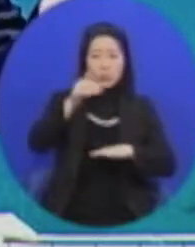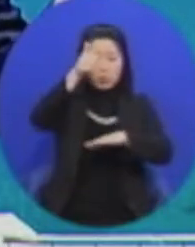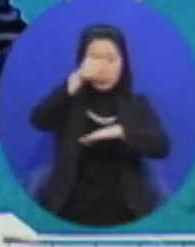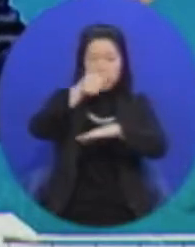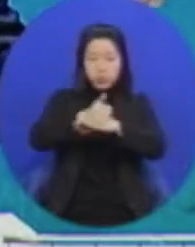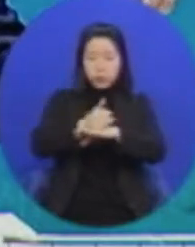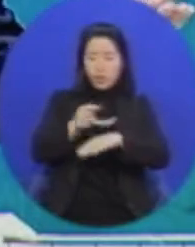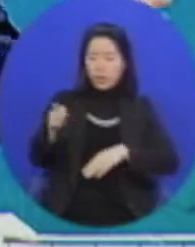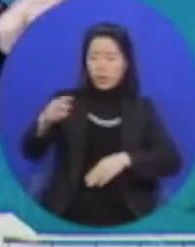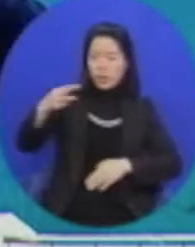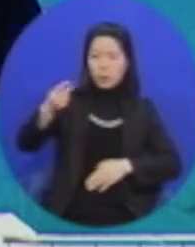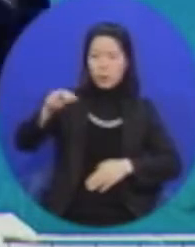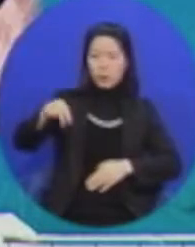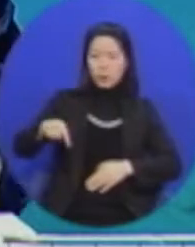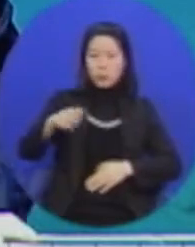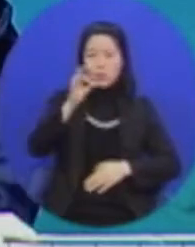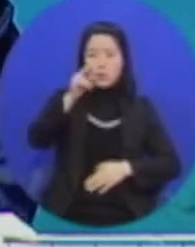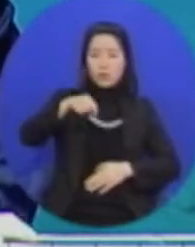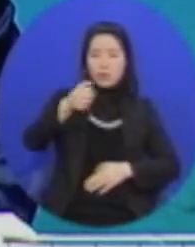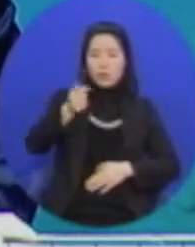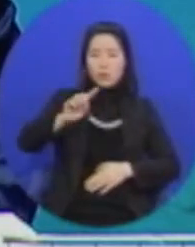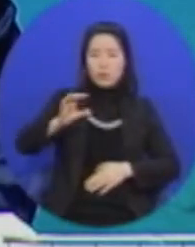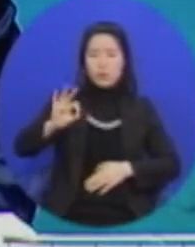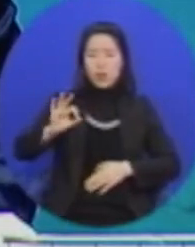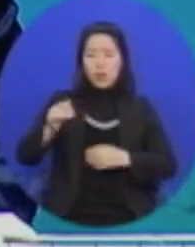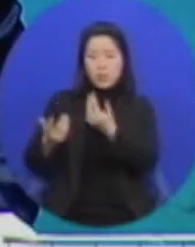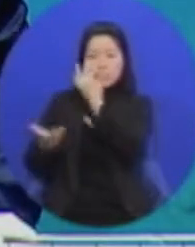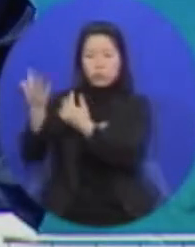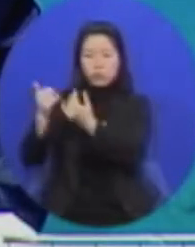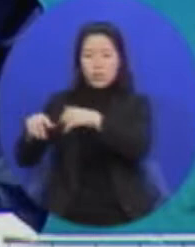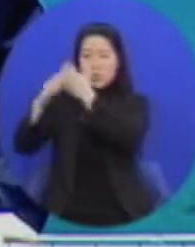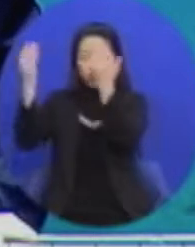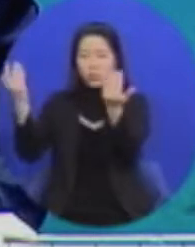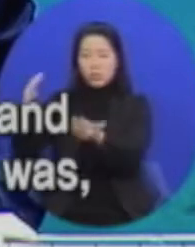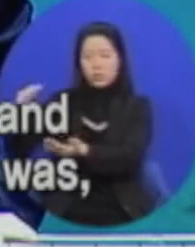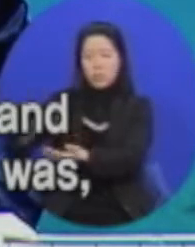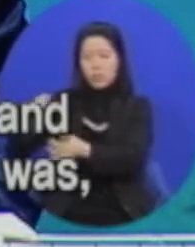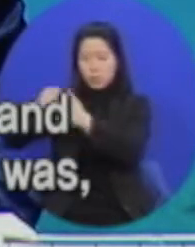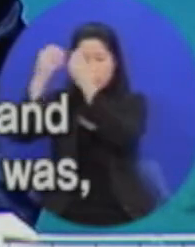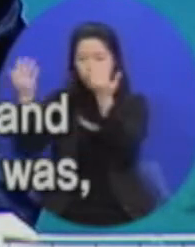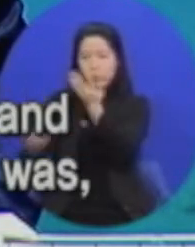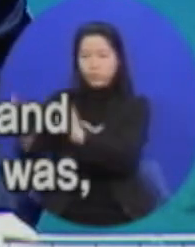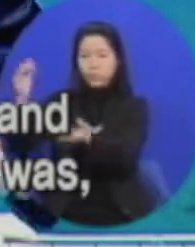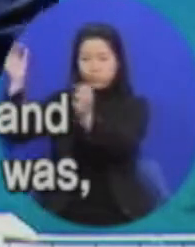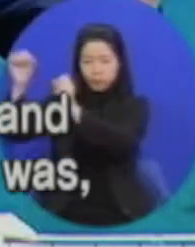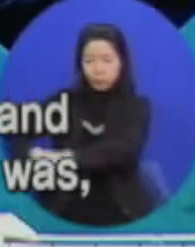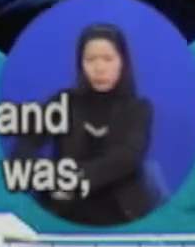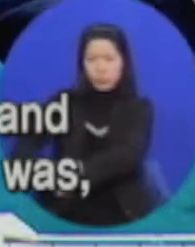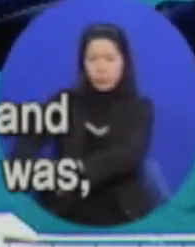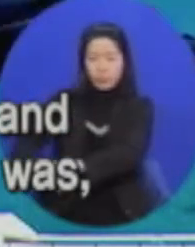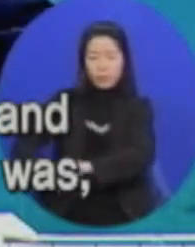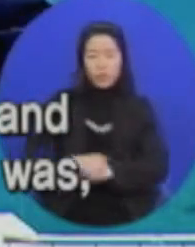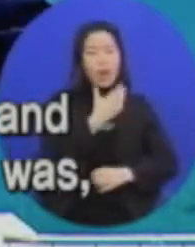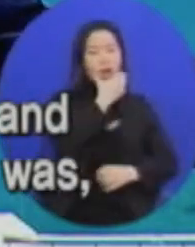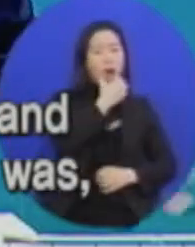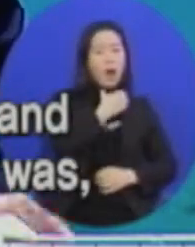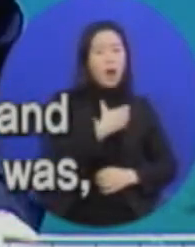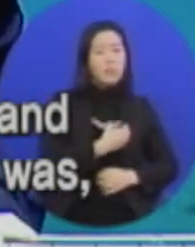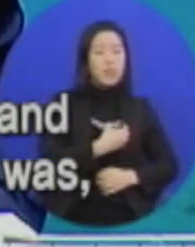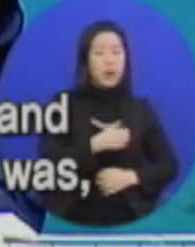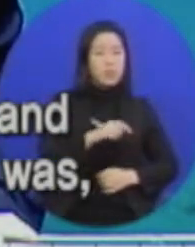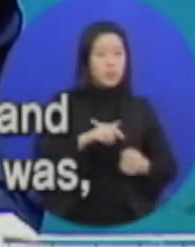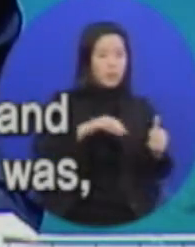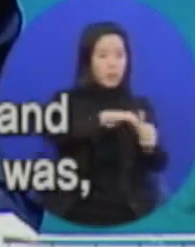그 소유가 다 불타 버렸습니다 아브라함은 동서남북을 바라보는 대로 다 자신의 당이